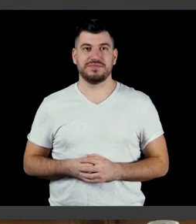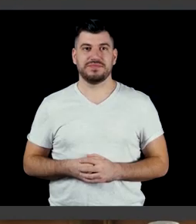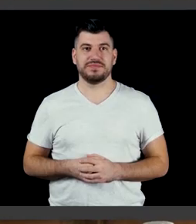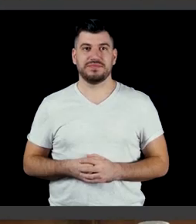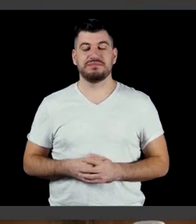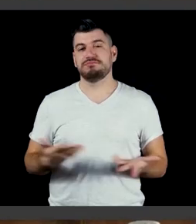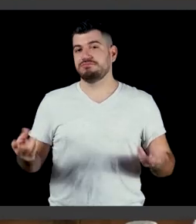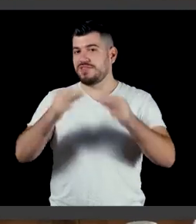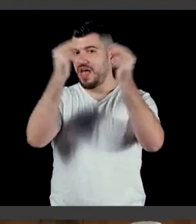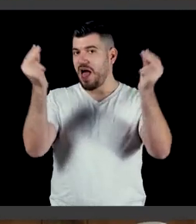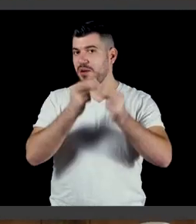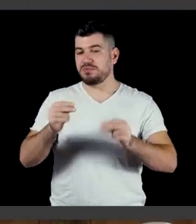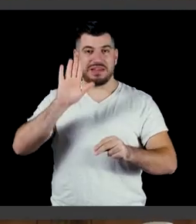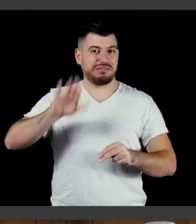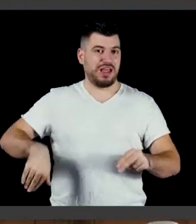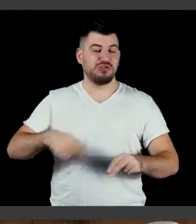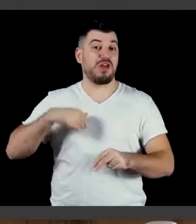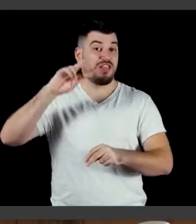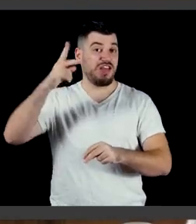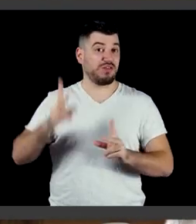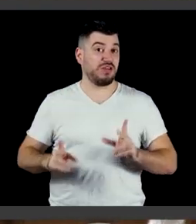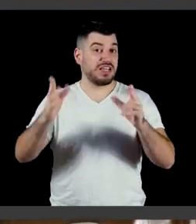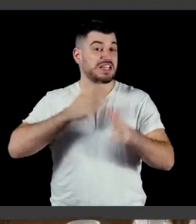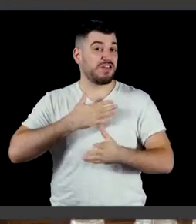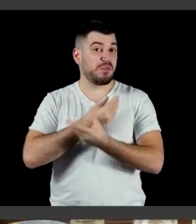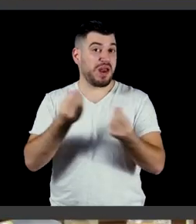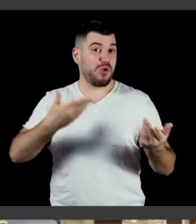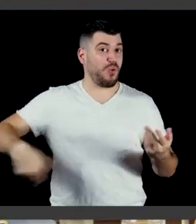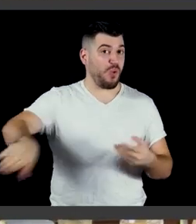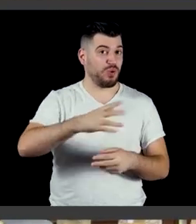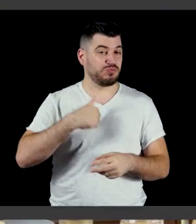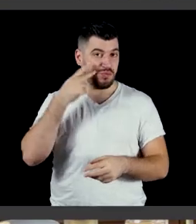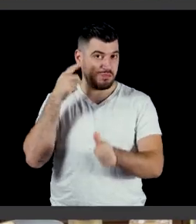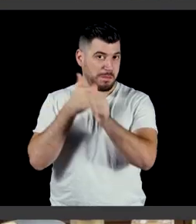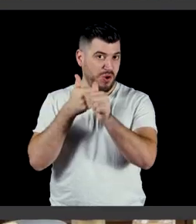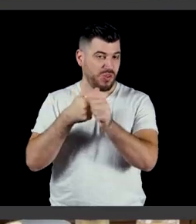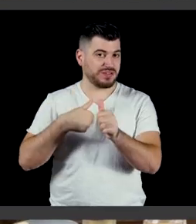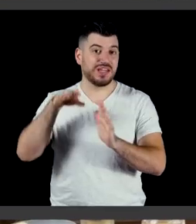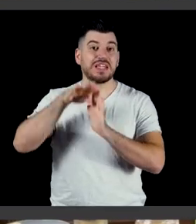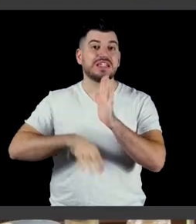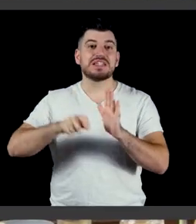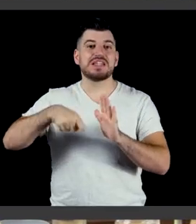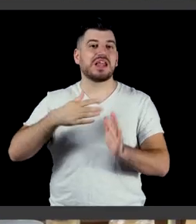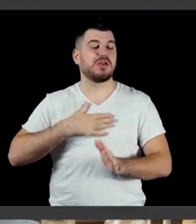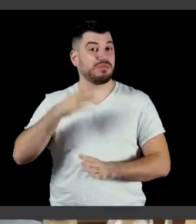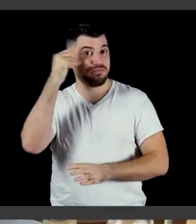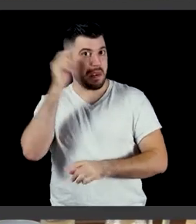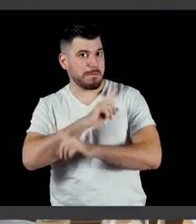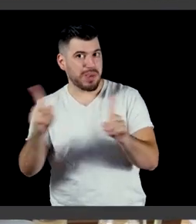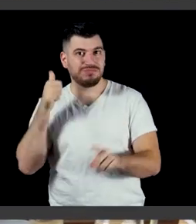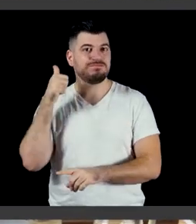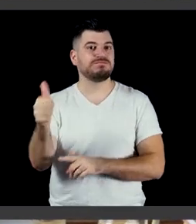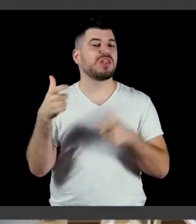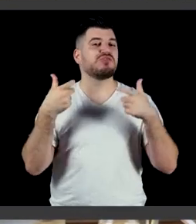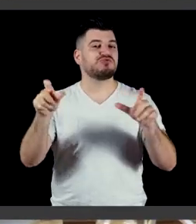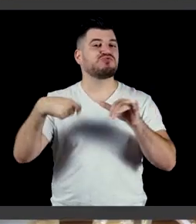Και έτσι κάπως τελείωσε και το δεύτερο επεισόδιο μας. Σας ευχαριστώ πάρα πολύ που παρακολουθήσατε και αυτή τη συνταγή. Μην ξεχάσετε να κάνετε subscribe στο